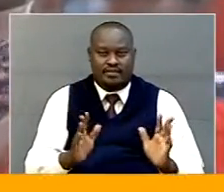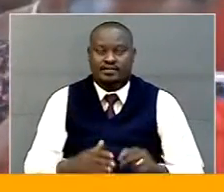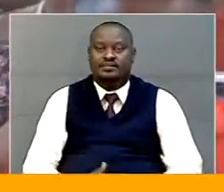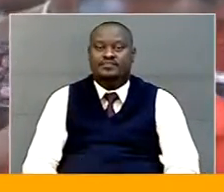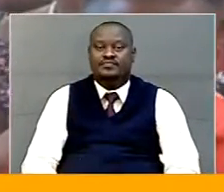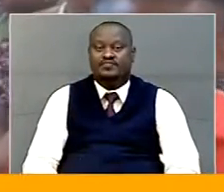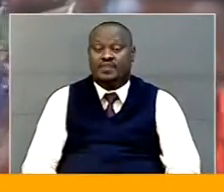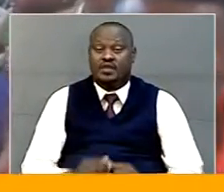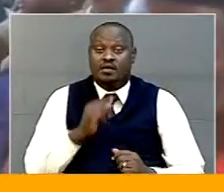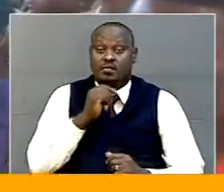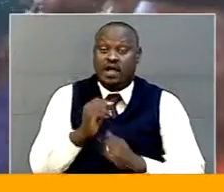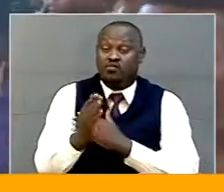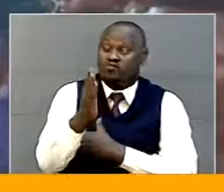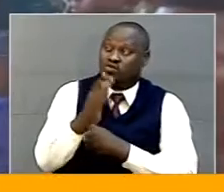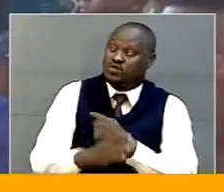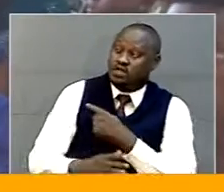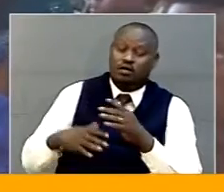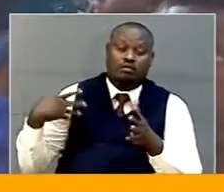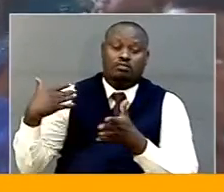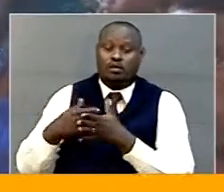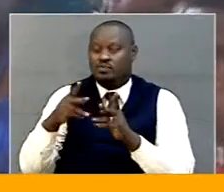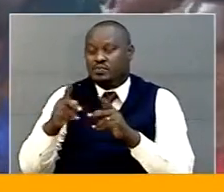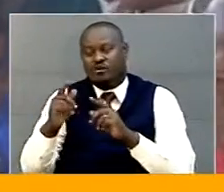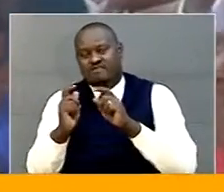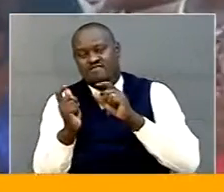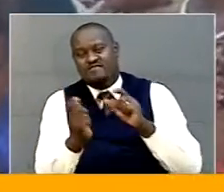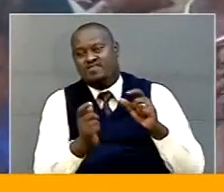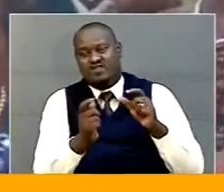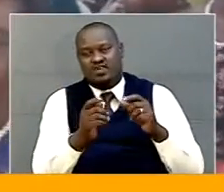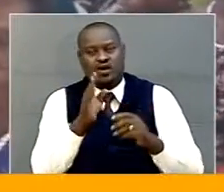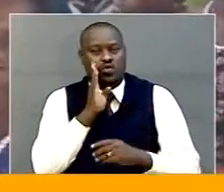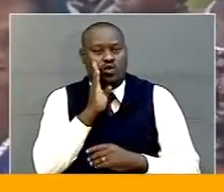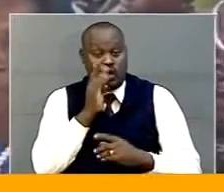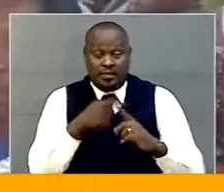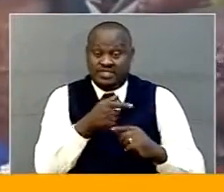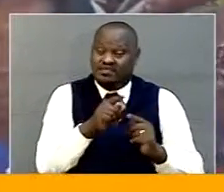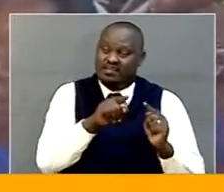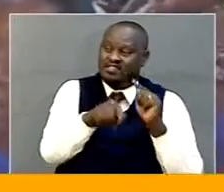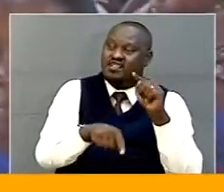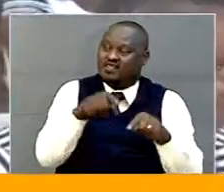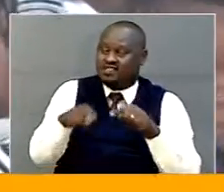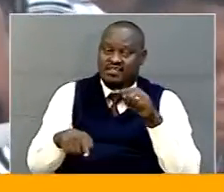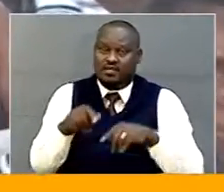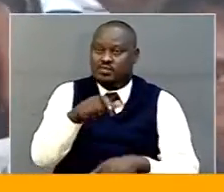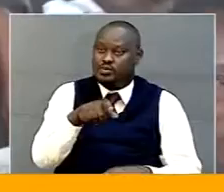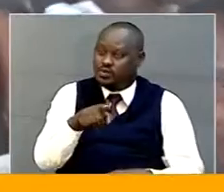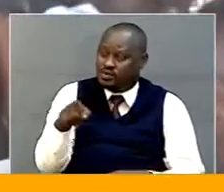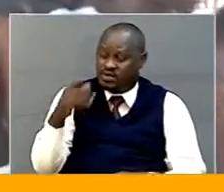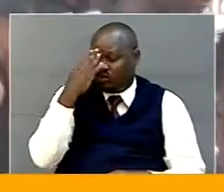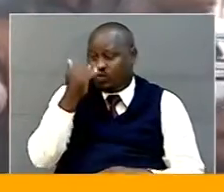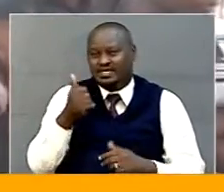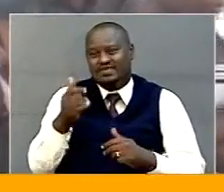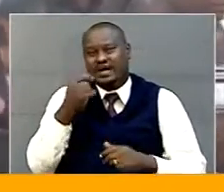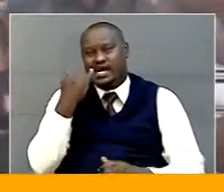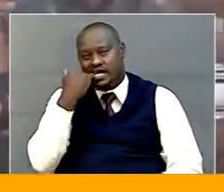Musajja wa Katonda onazaayogerwako ebigambo ebitali na mutwe na maguru avumiridde aboogerera bannaabwe amafuukuule olw'okweyagaliza bokka na